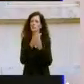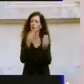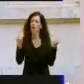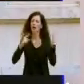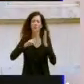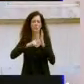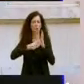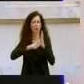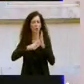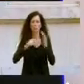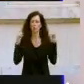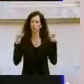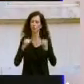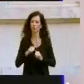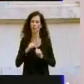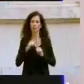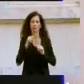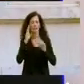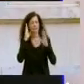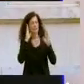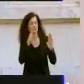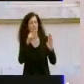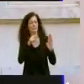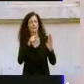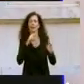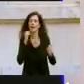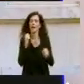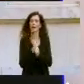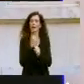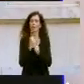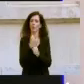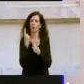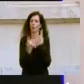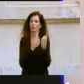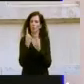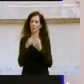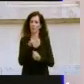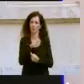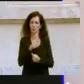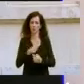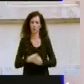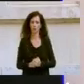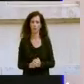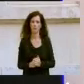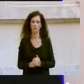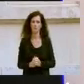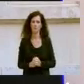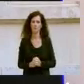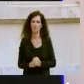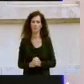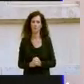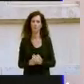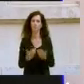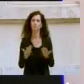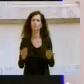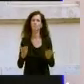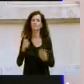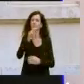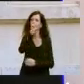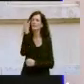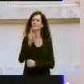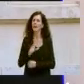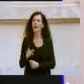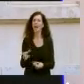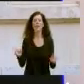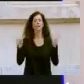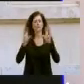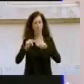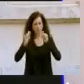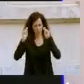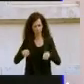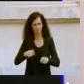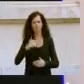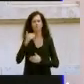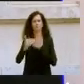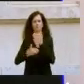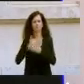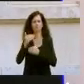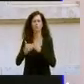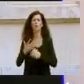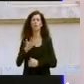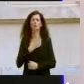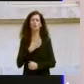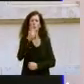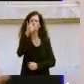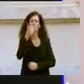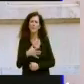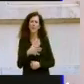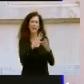italiani ecco io volo che traccia nel momento in cui l'italia riparte e ci sono mille cantieri fermi